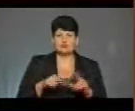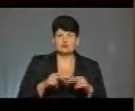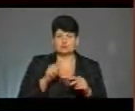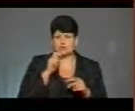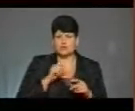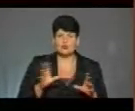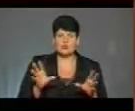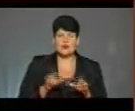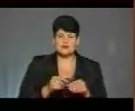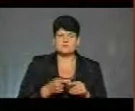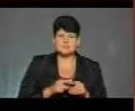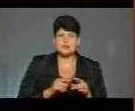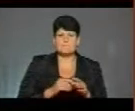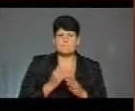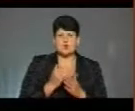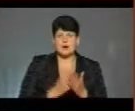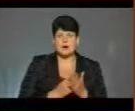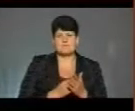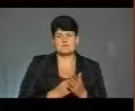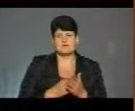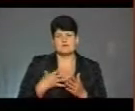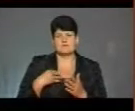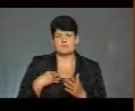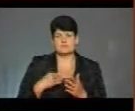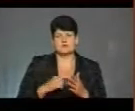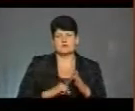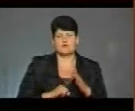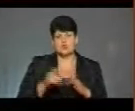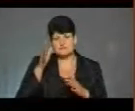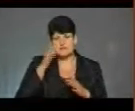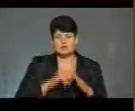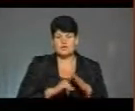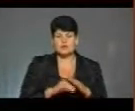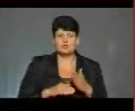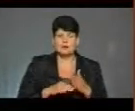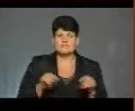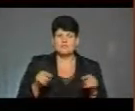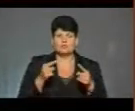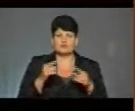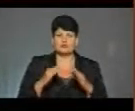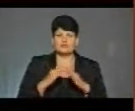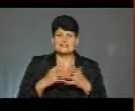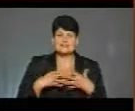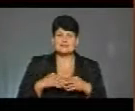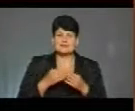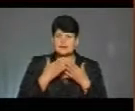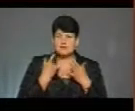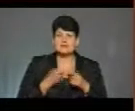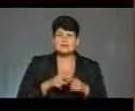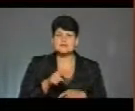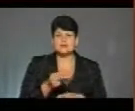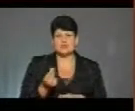разом» – це програма благодійної організації Львівська освітня фундація, яка допомагає відновлювати будинки сім'ям, які не мають на це